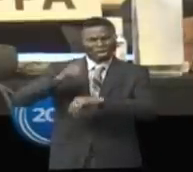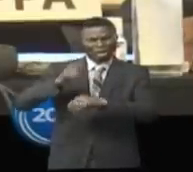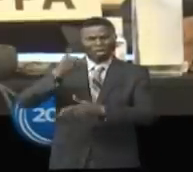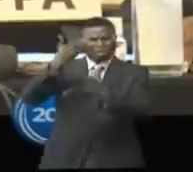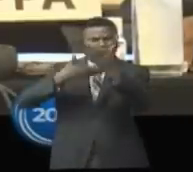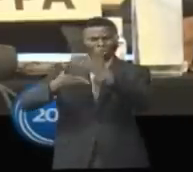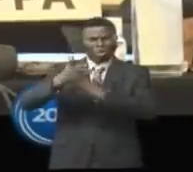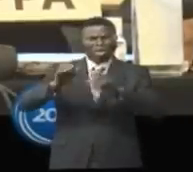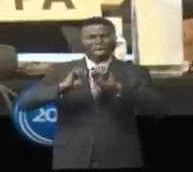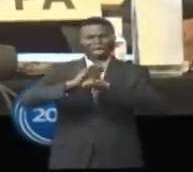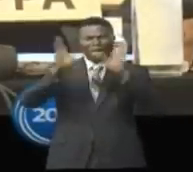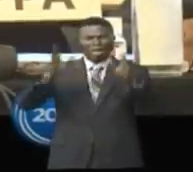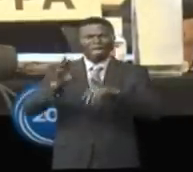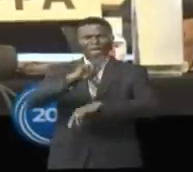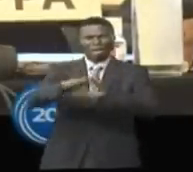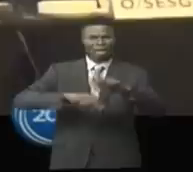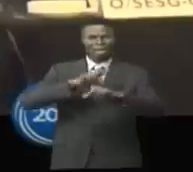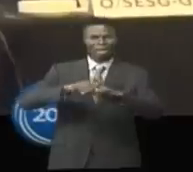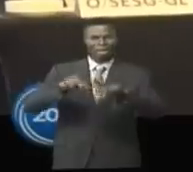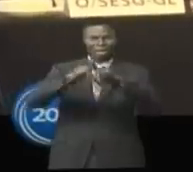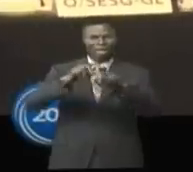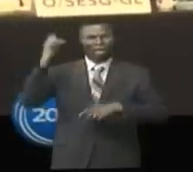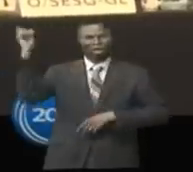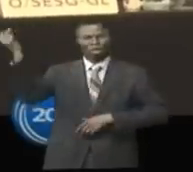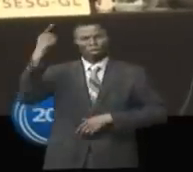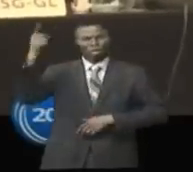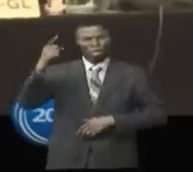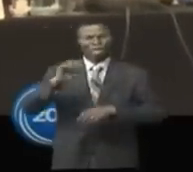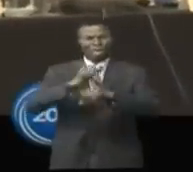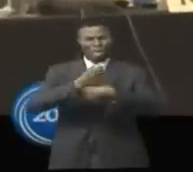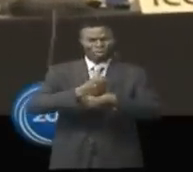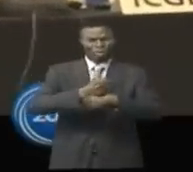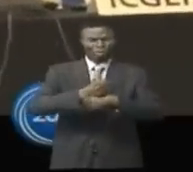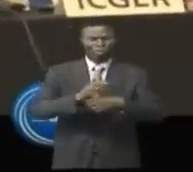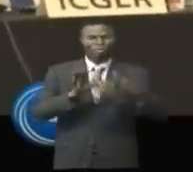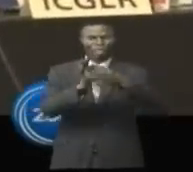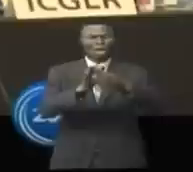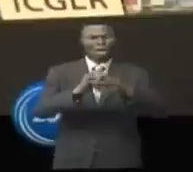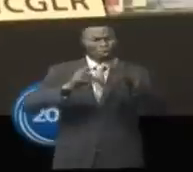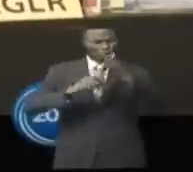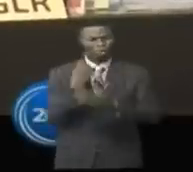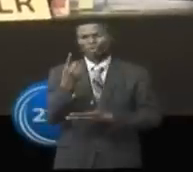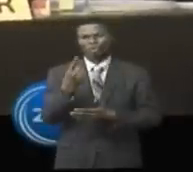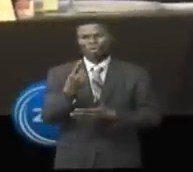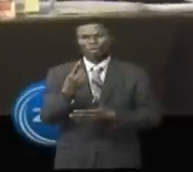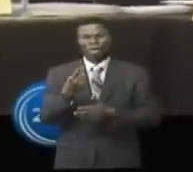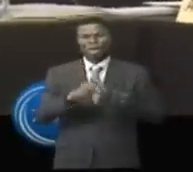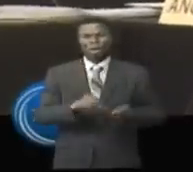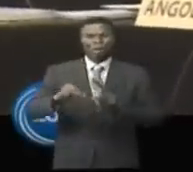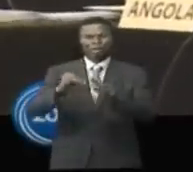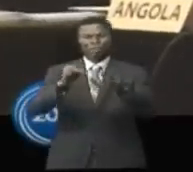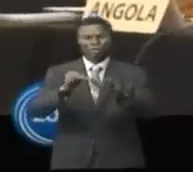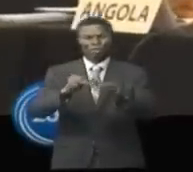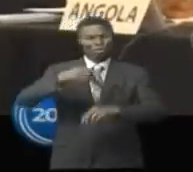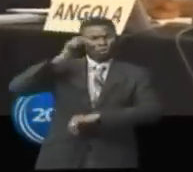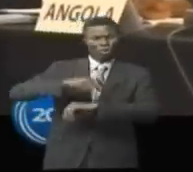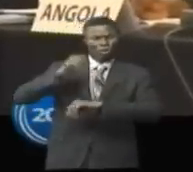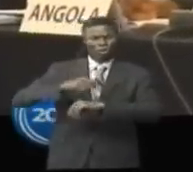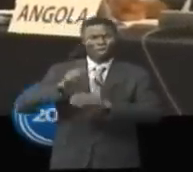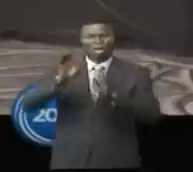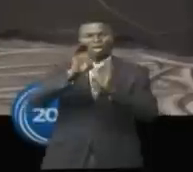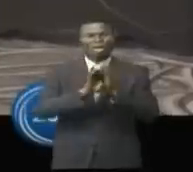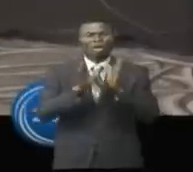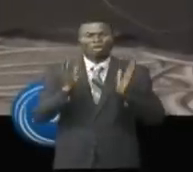transitionnelle au niveau national et régional, ainsi que l'établissement d'un lien direct entre le mécanisme de la justice